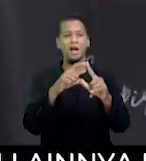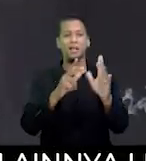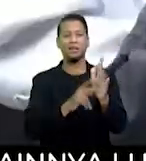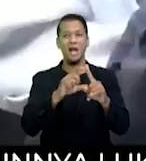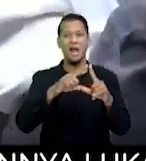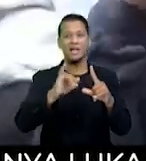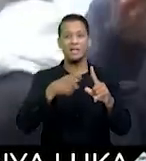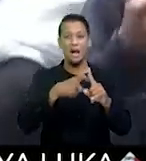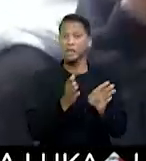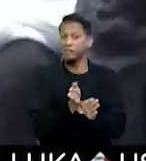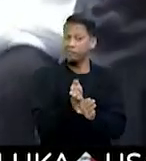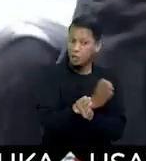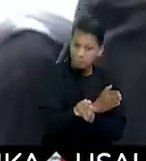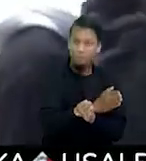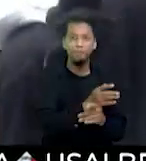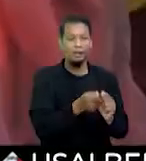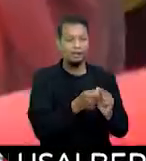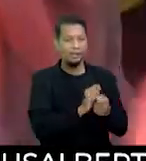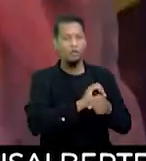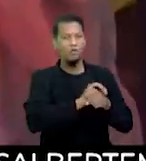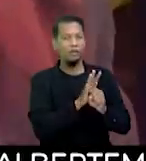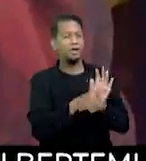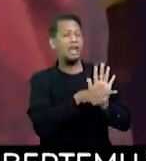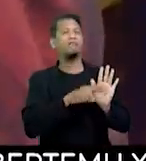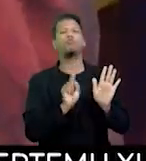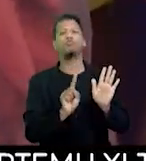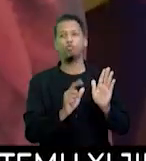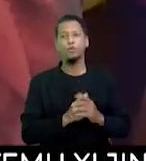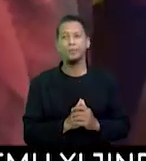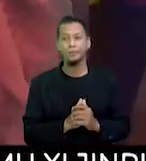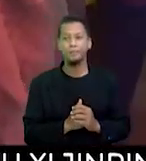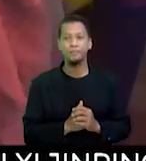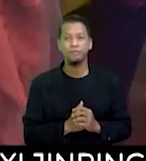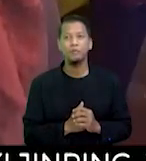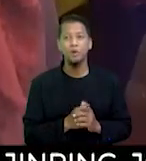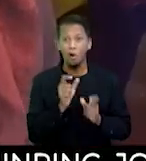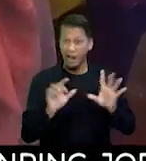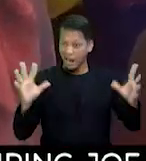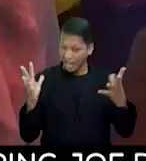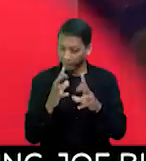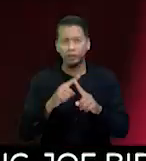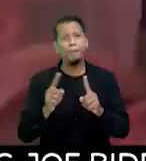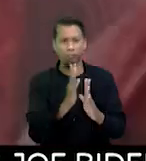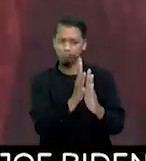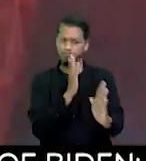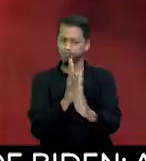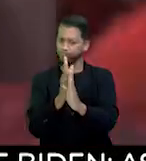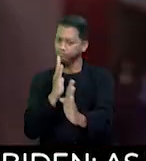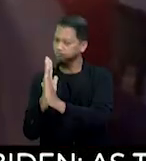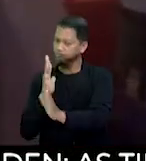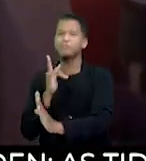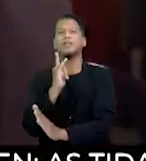screening COVID-19. Meski demikian, puluhan warga ini tertib mengantri untuk mengikuti tes swab yang digelar sebagai bentuk disiplin penerapan